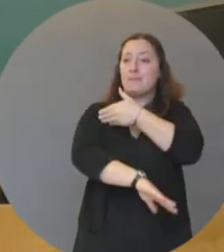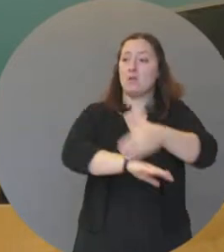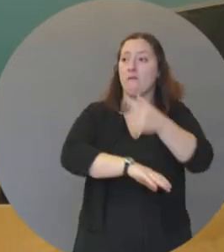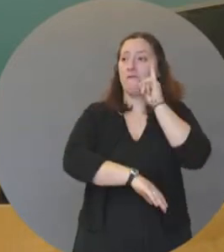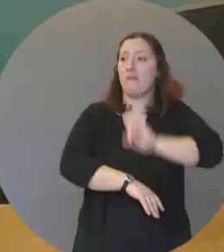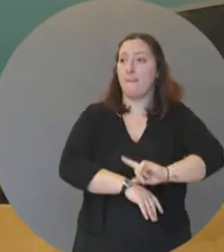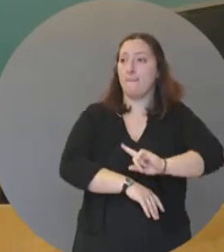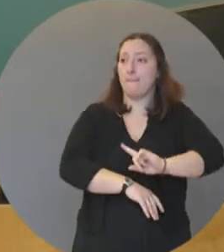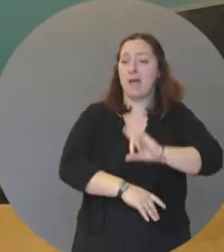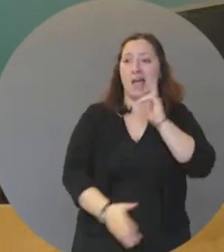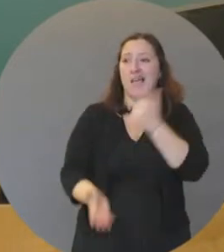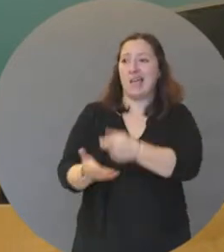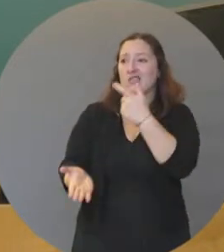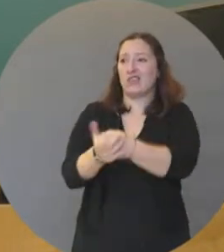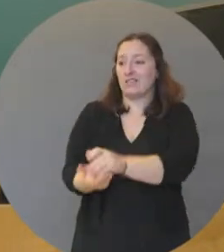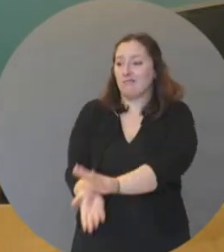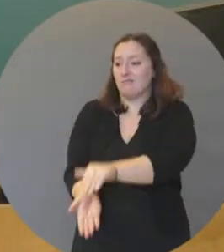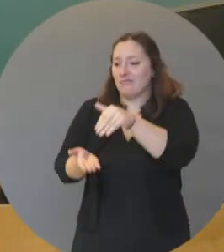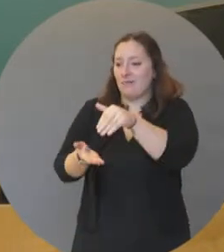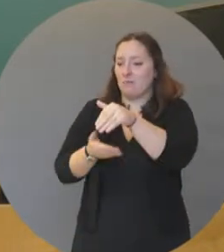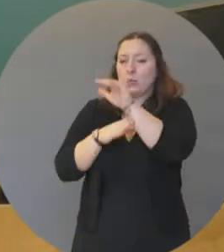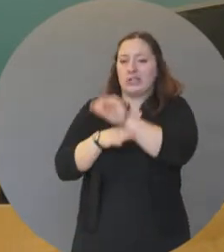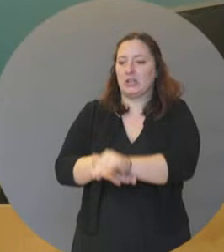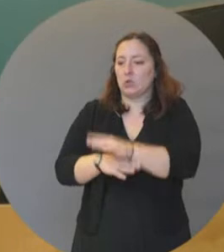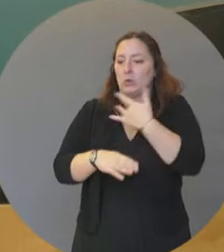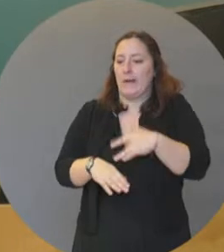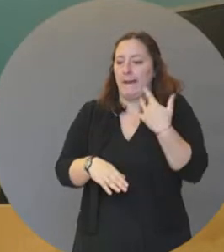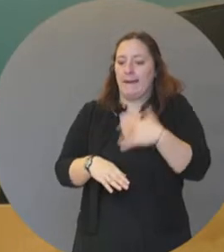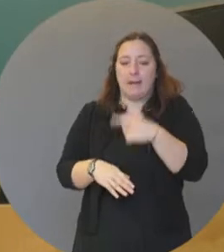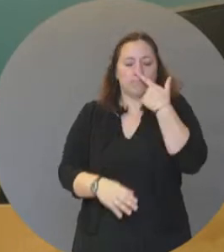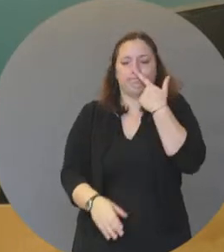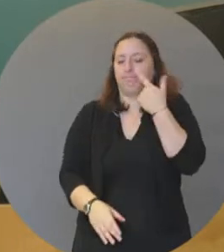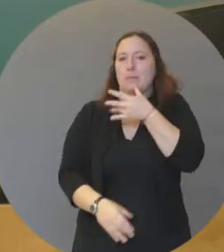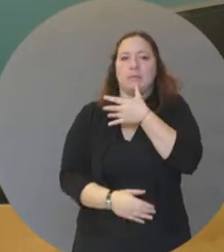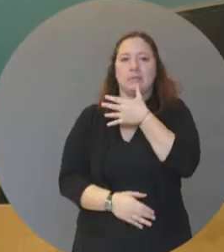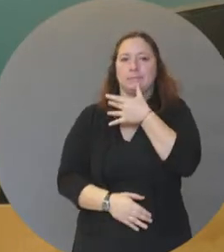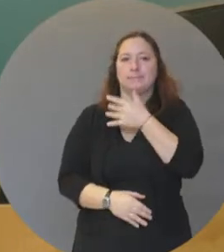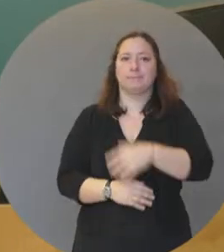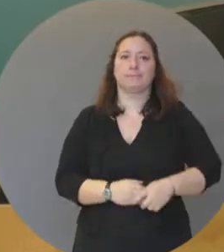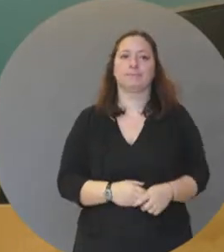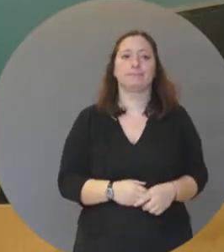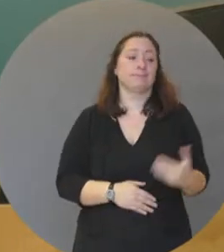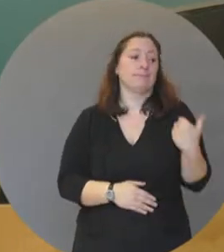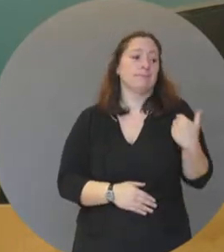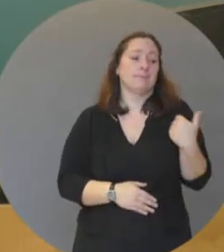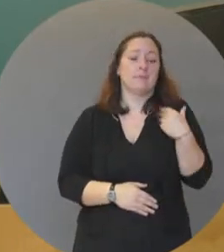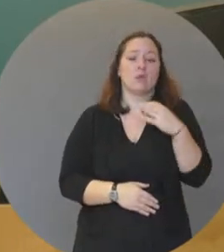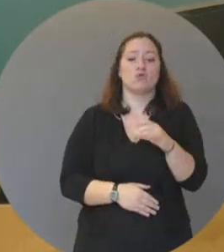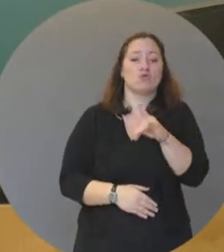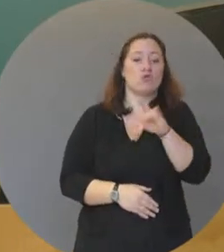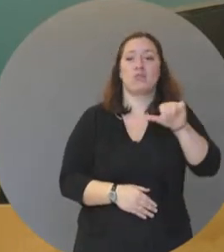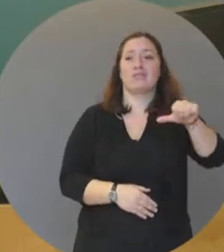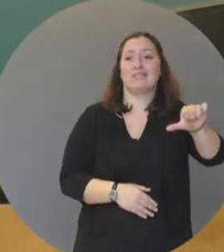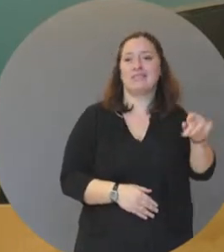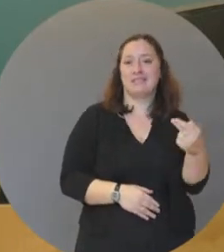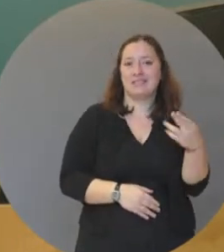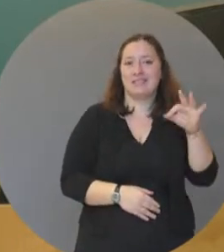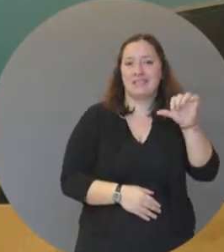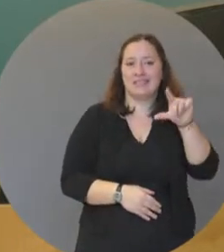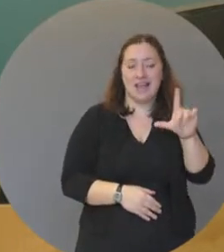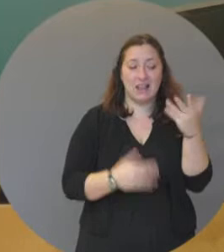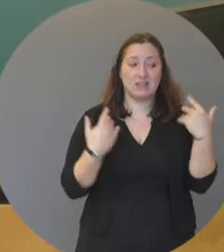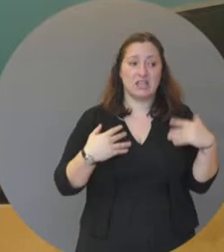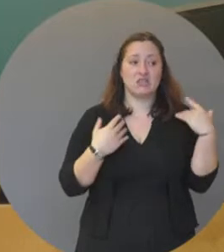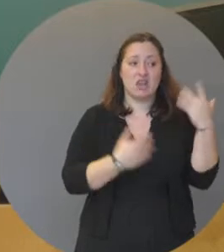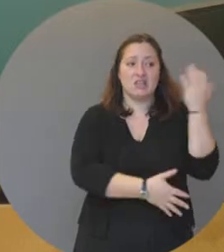des protections périodiques Chantal Cottereau dès le début de ce mandat a exprimé le souhait que nous puissions